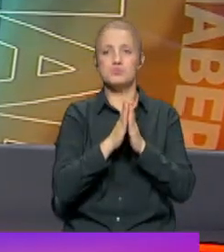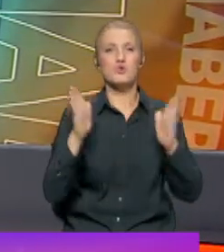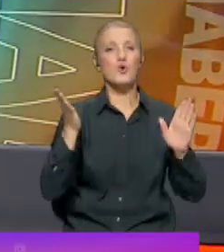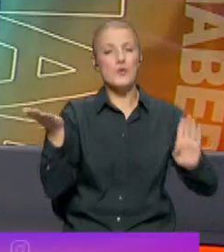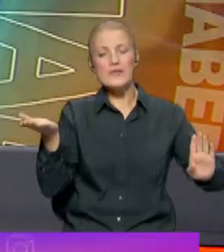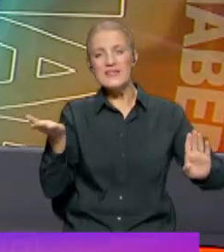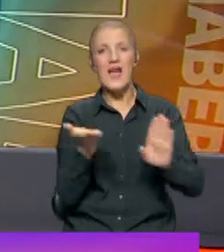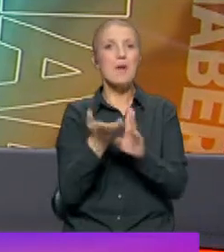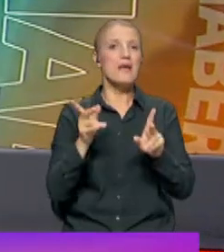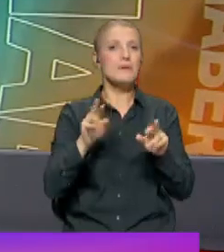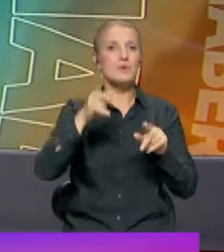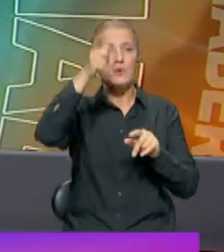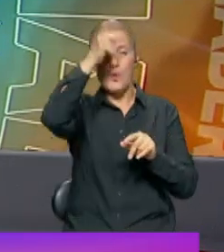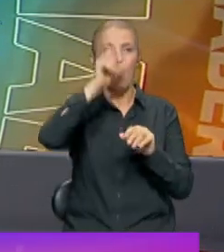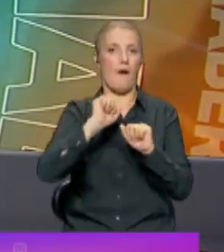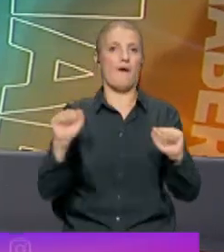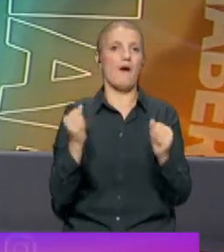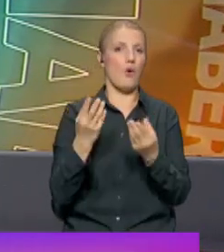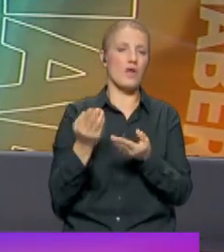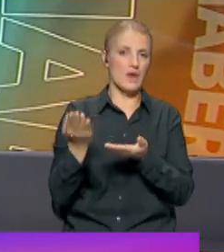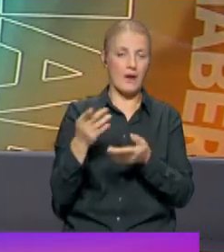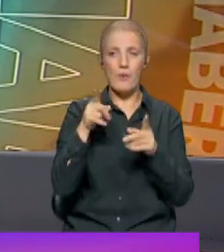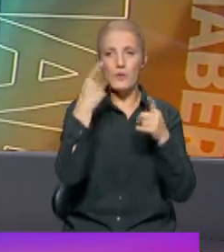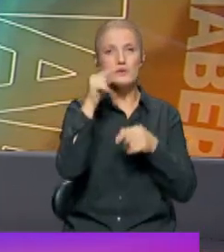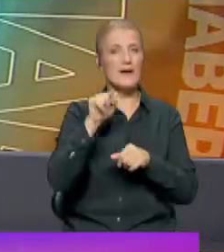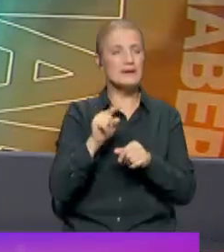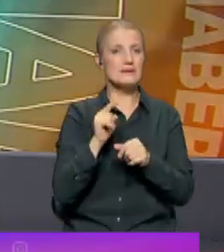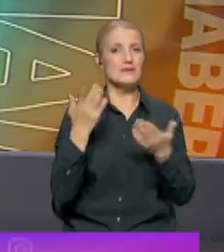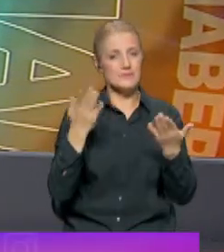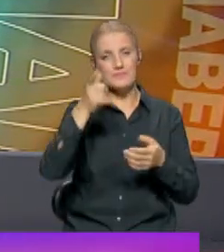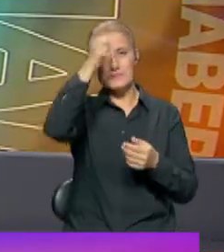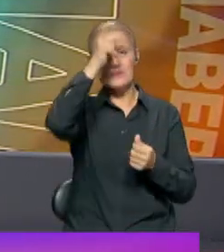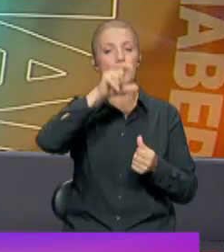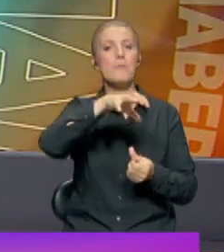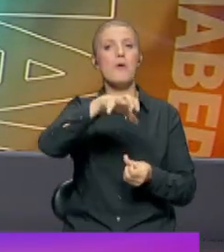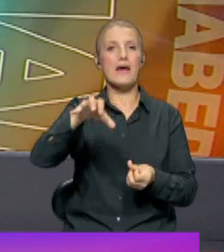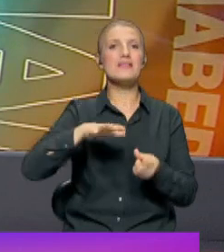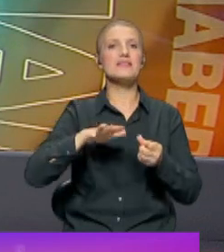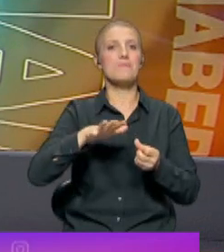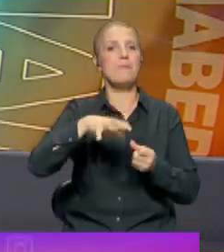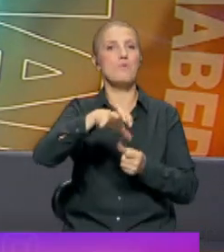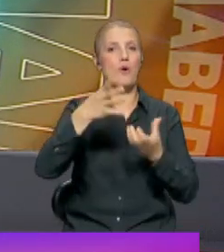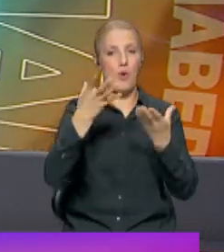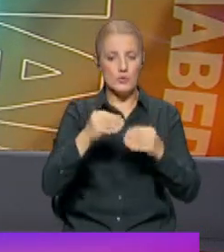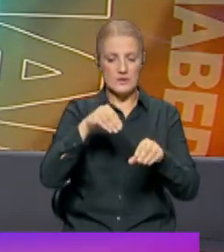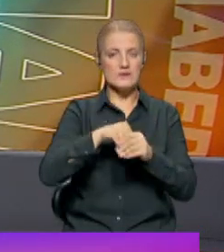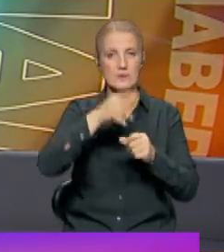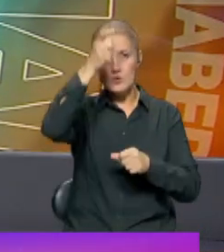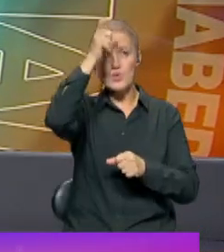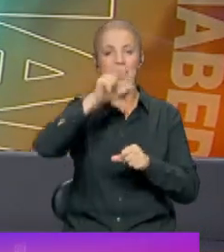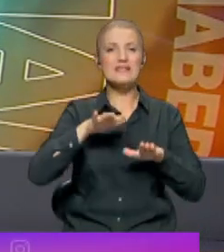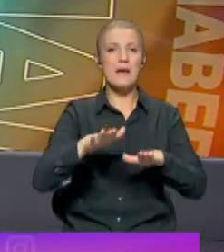darbe ile bütün ülkeyi etkileyecek Dolayısıyla zaten ülkemizin pek çok Bölgesi deprem bölgesi olduğu için zaten